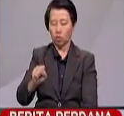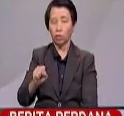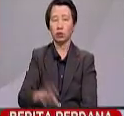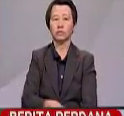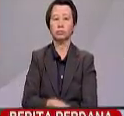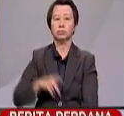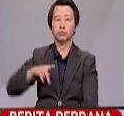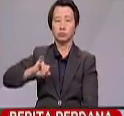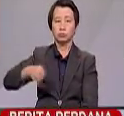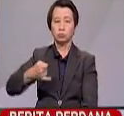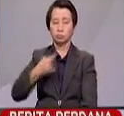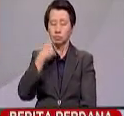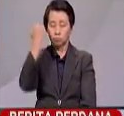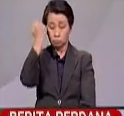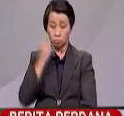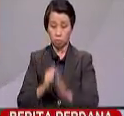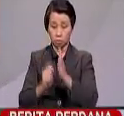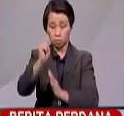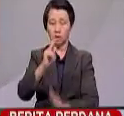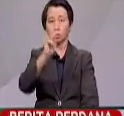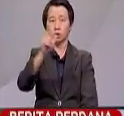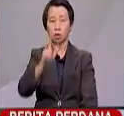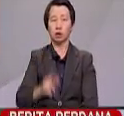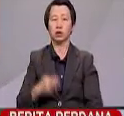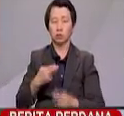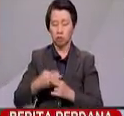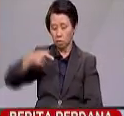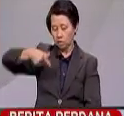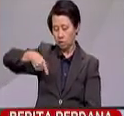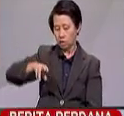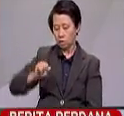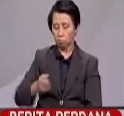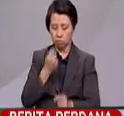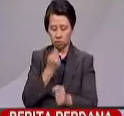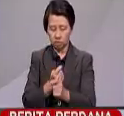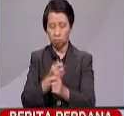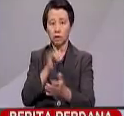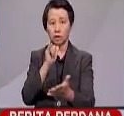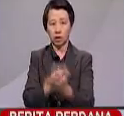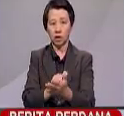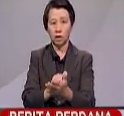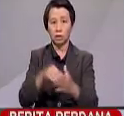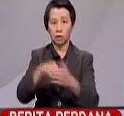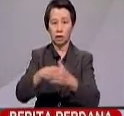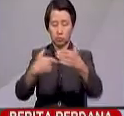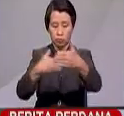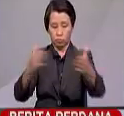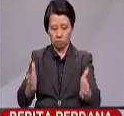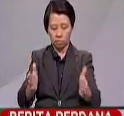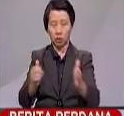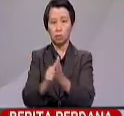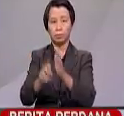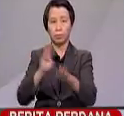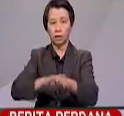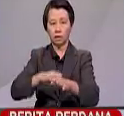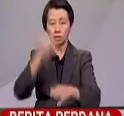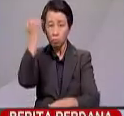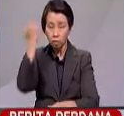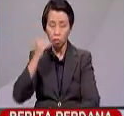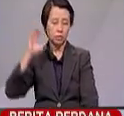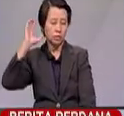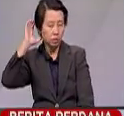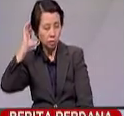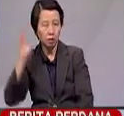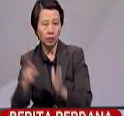Pesuruhjaya Kehakiman Mahkamah Tinggi Kuala Lumpur, Kwe Chiu Sun, menetapkan perkara tersebut dalam kamarnya ketika prosiding